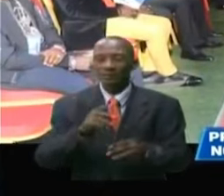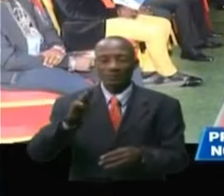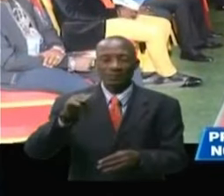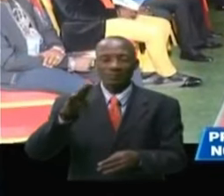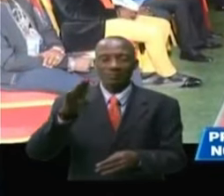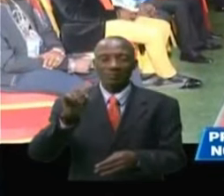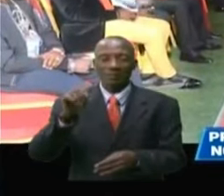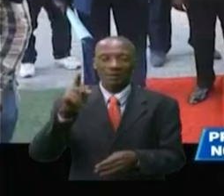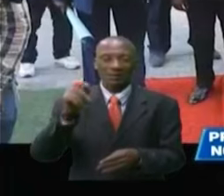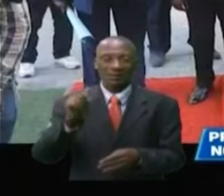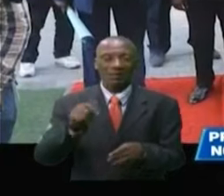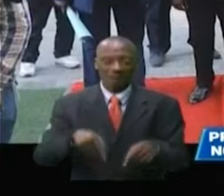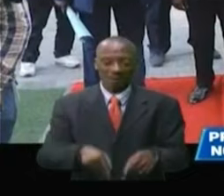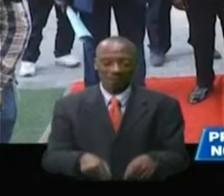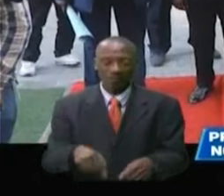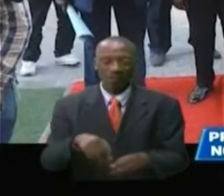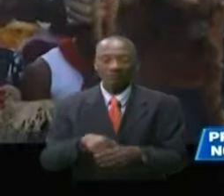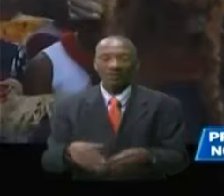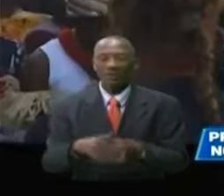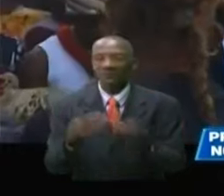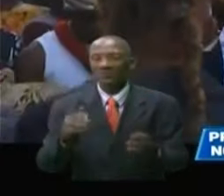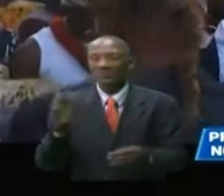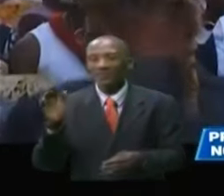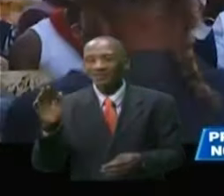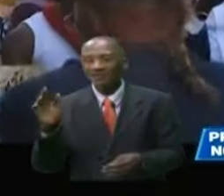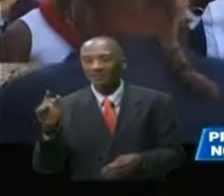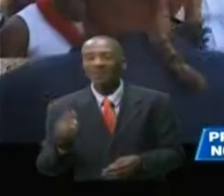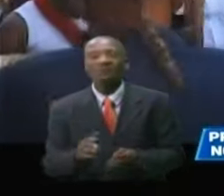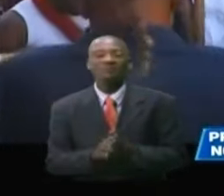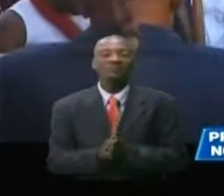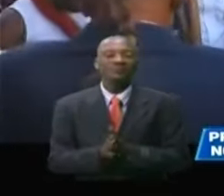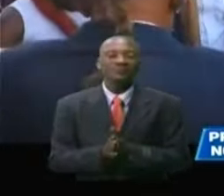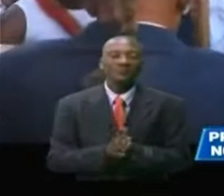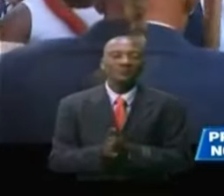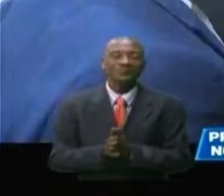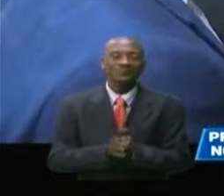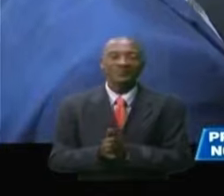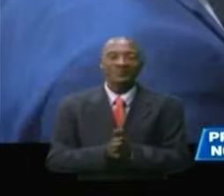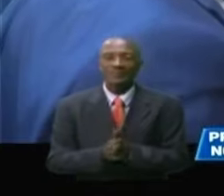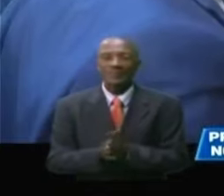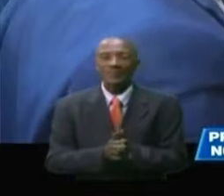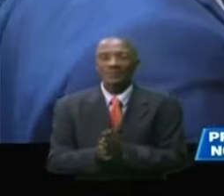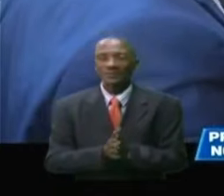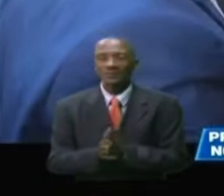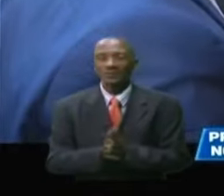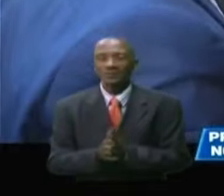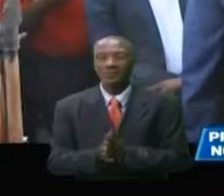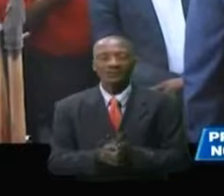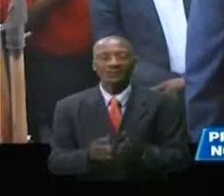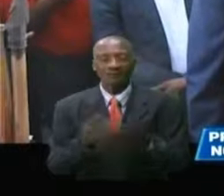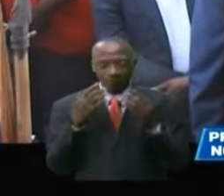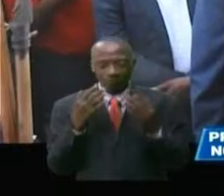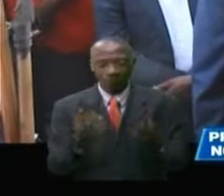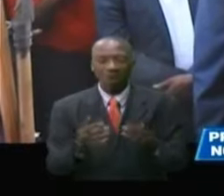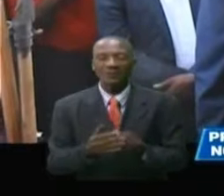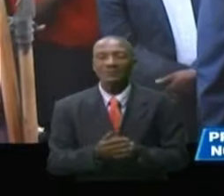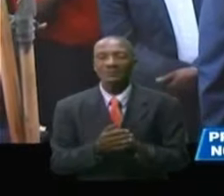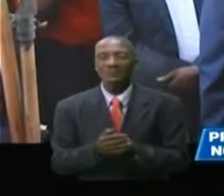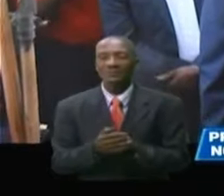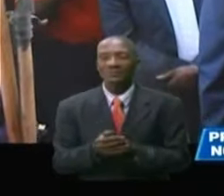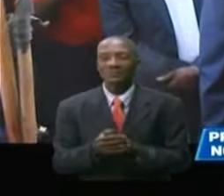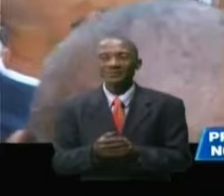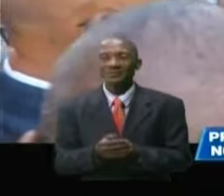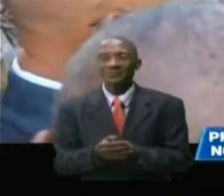Kinshasa. Le nouveau président provincial a reçu les insignes du pouvoir avec un seul mot d'ordre, conduire tout le monde pour le développement de